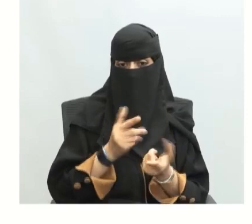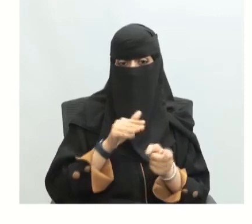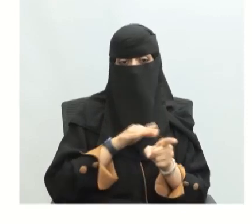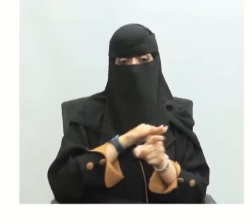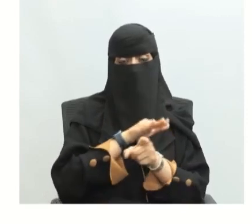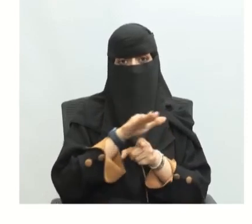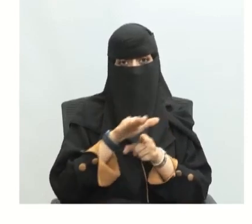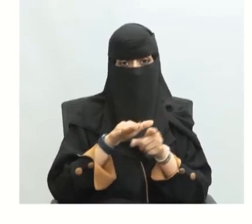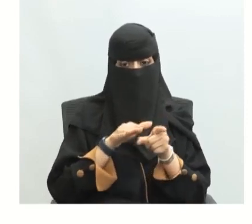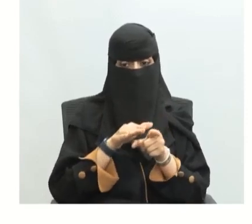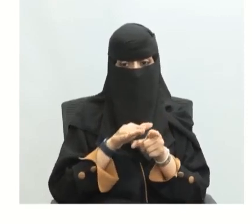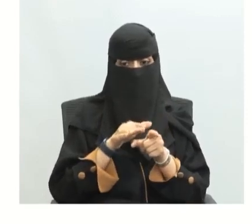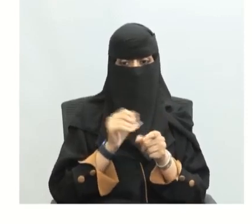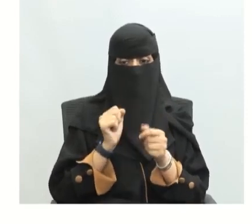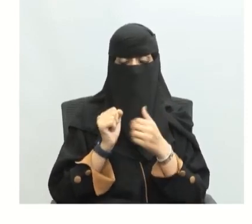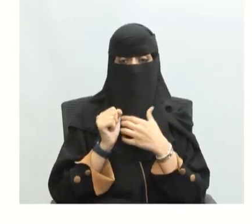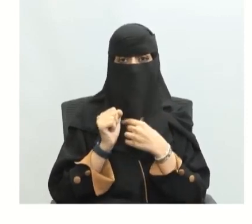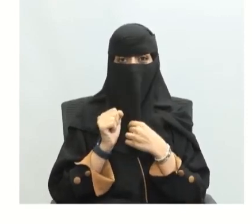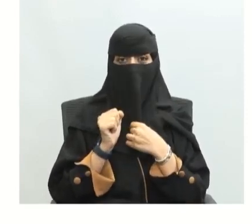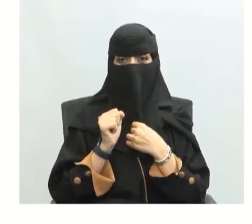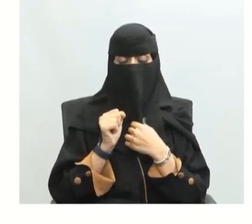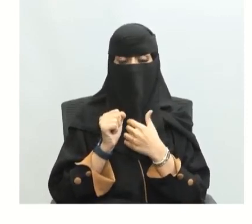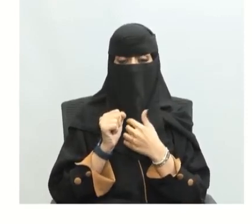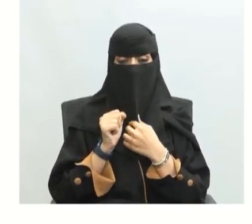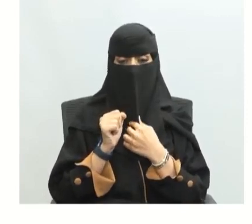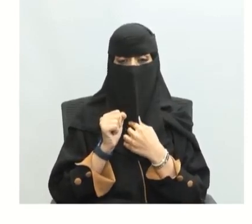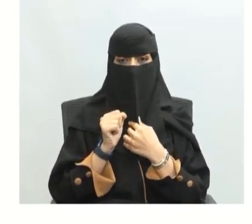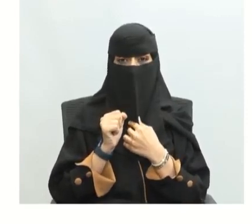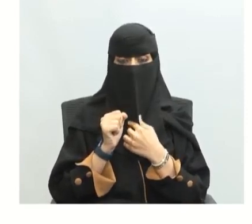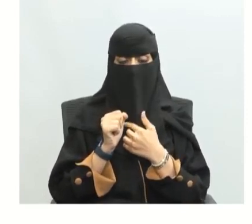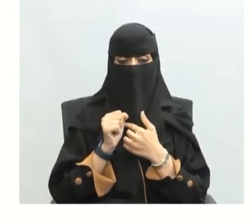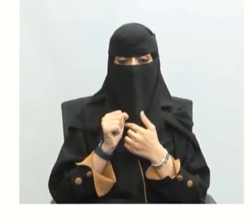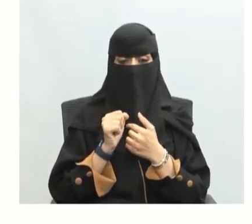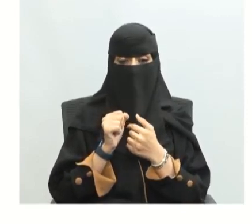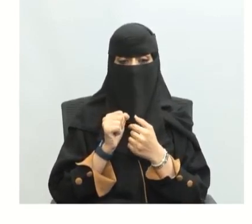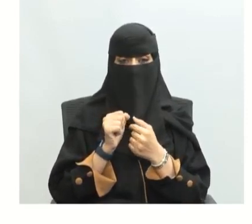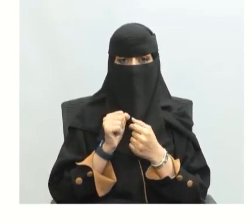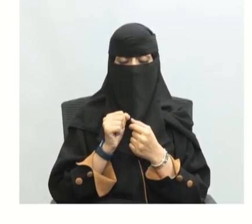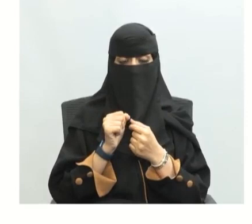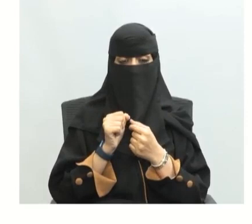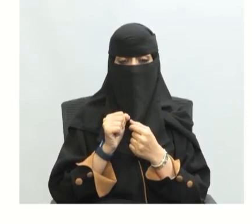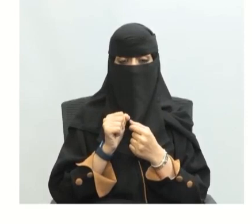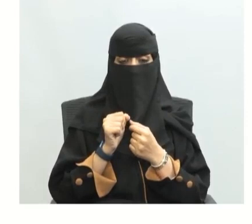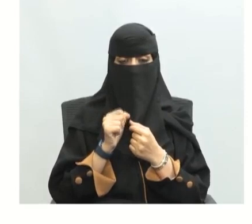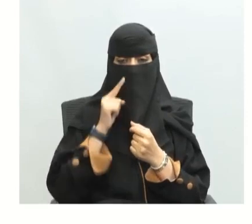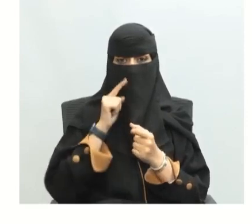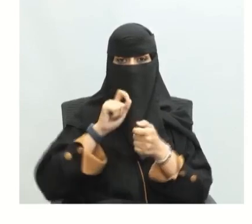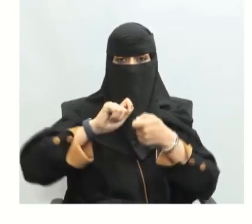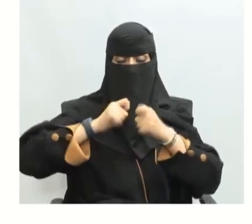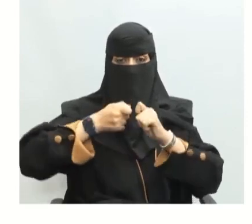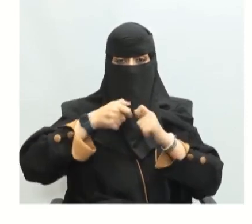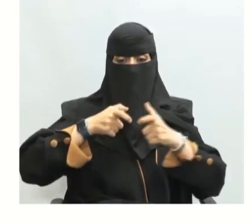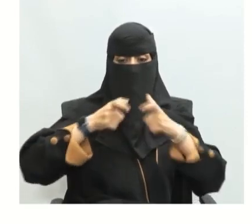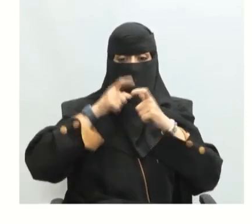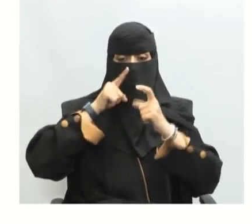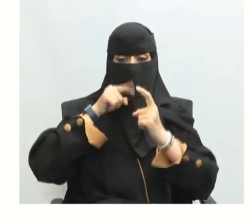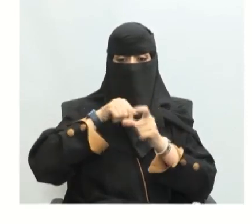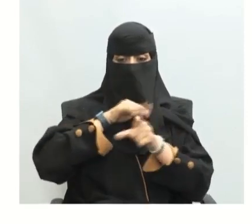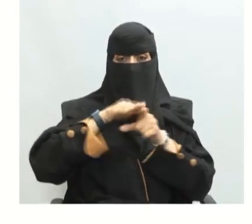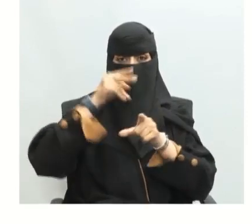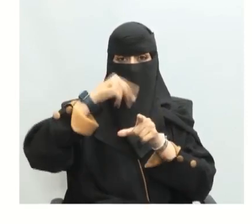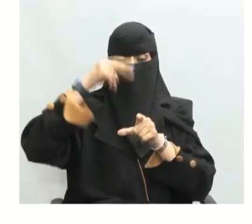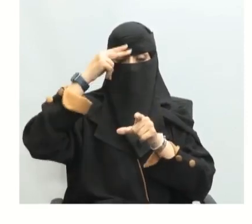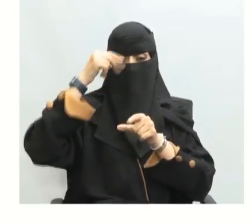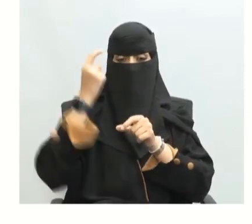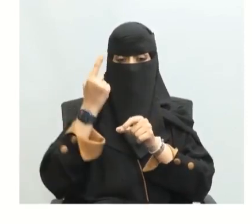باستخدام الكلمات المناسبه التي قراناها اذا عقد اللقاء الوطني العاشر لمركز الملك عبد